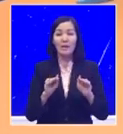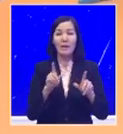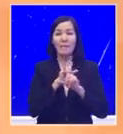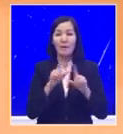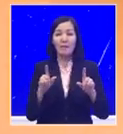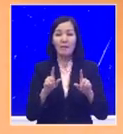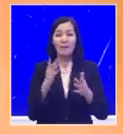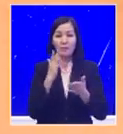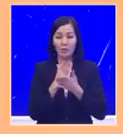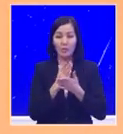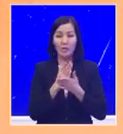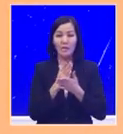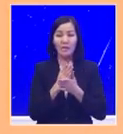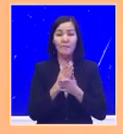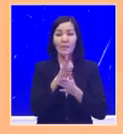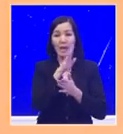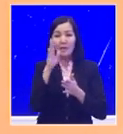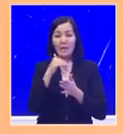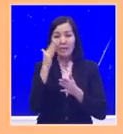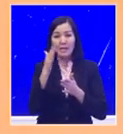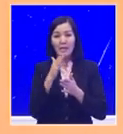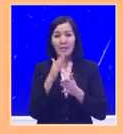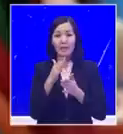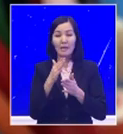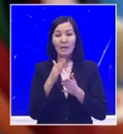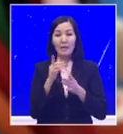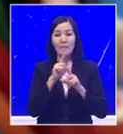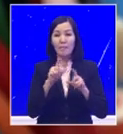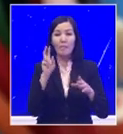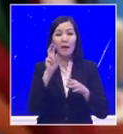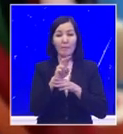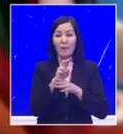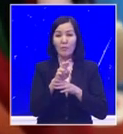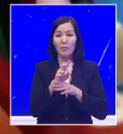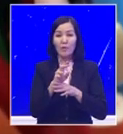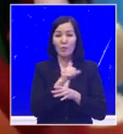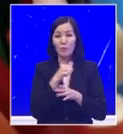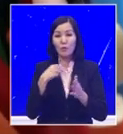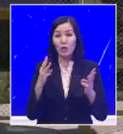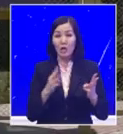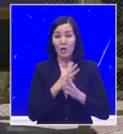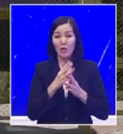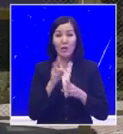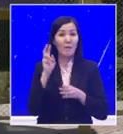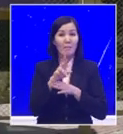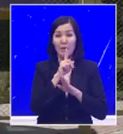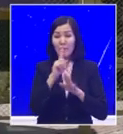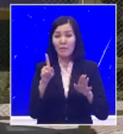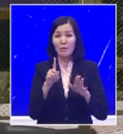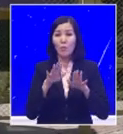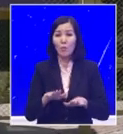мекемеде тәрбиеленіп жүр. Ал ата-аналардың бөбекжайға балаларын апару-апармауы өз еркінде. Бармаған жағдайда міндетті